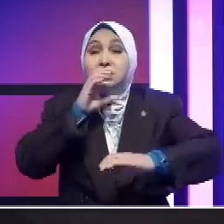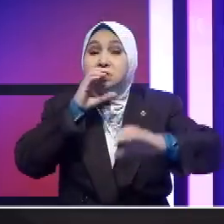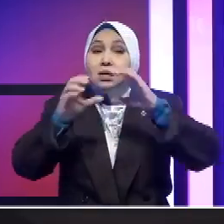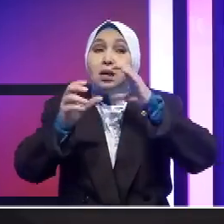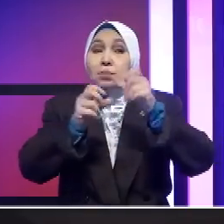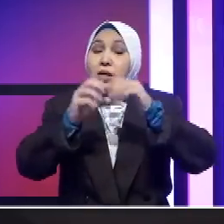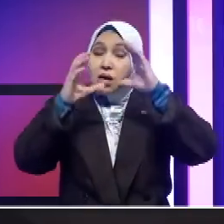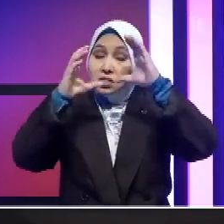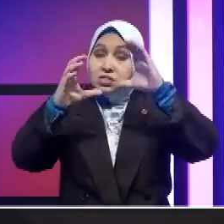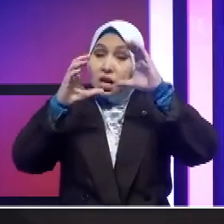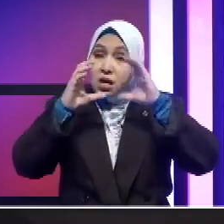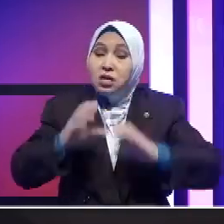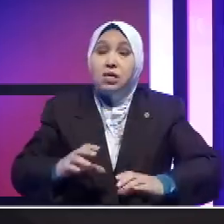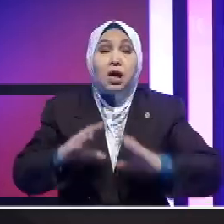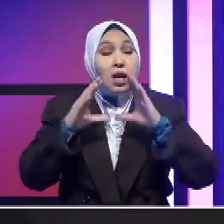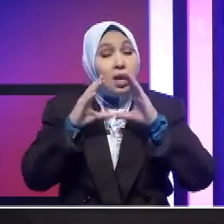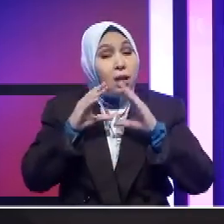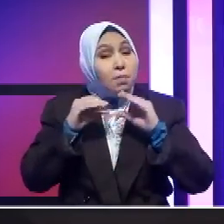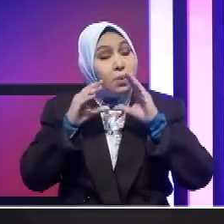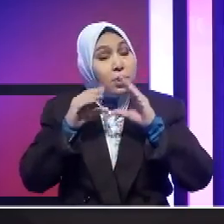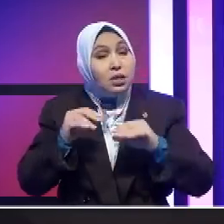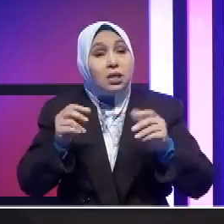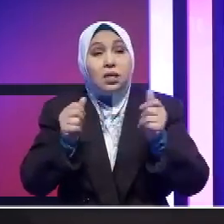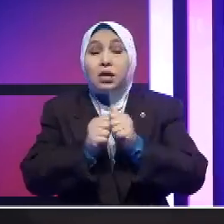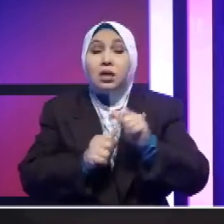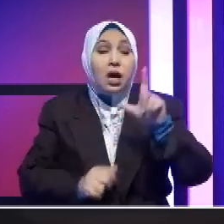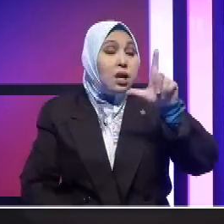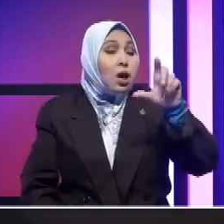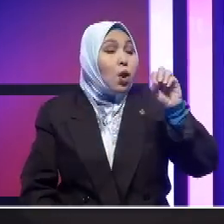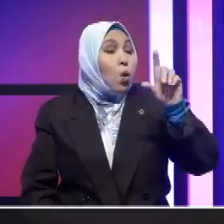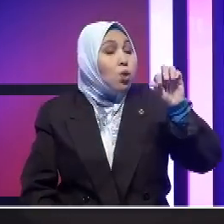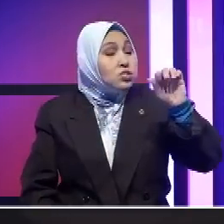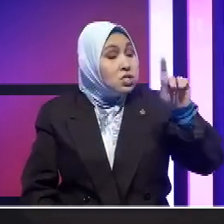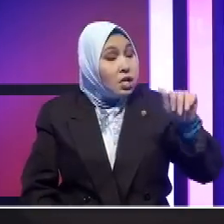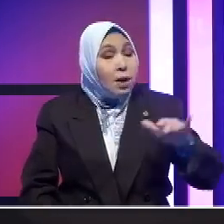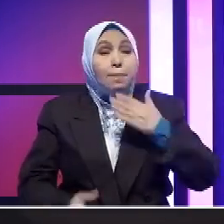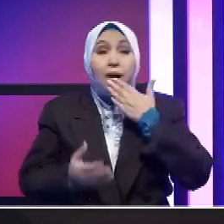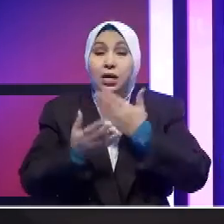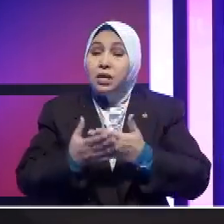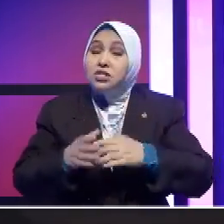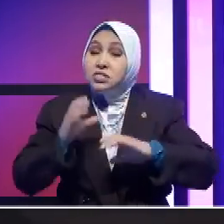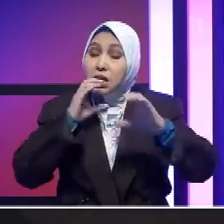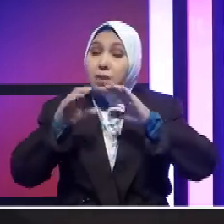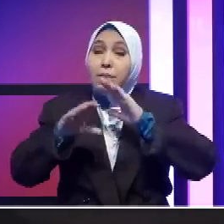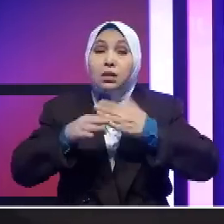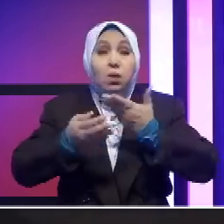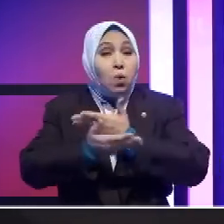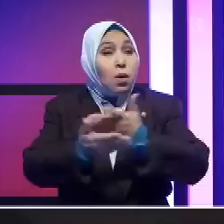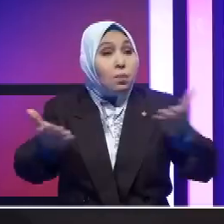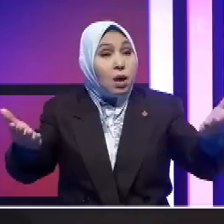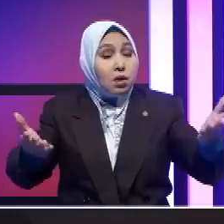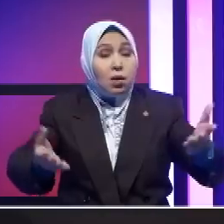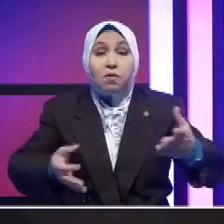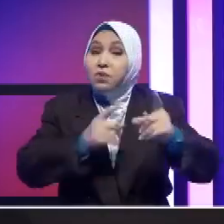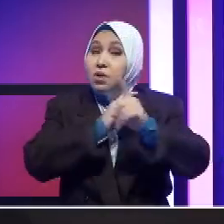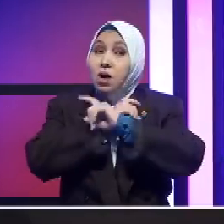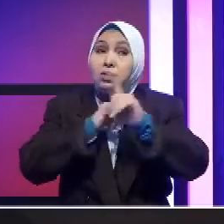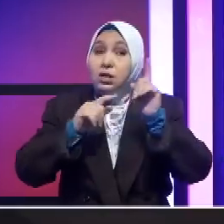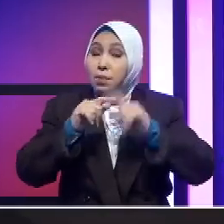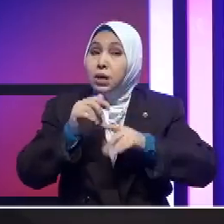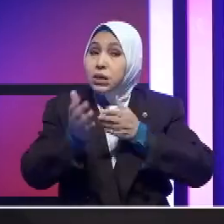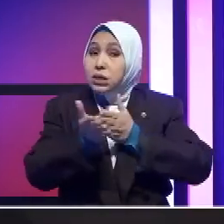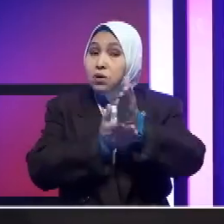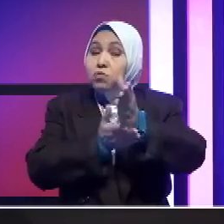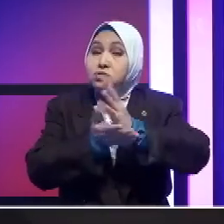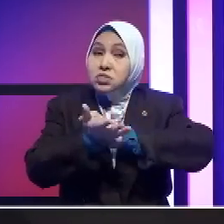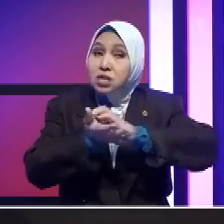cara yang lembut ini, ya, dengan logik-logik yang baik, dan dia cakap pada orang ramai. Jadi Firaun tidak boleh terus kasar,